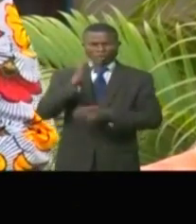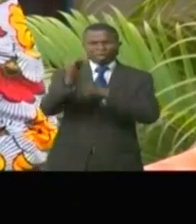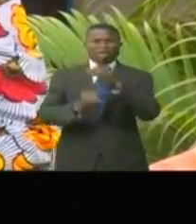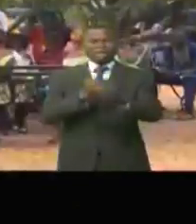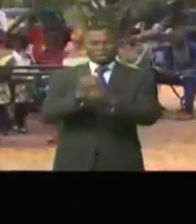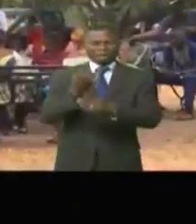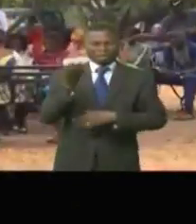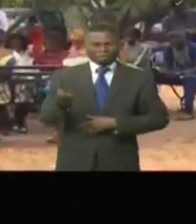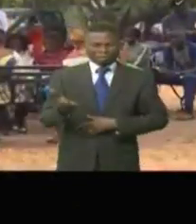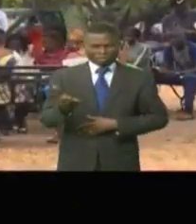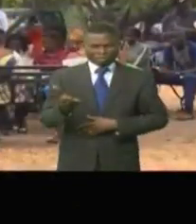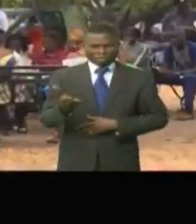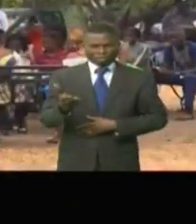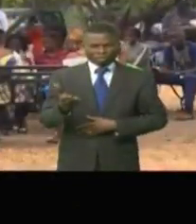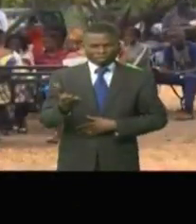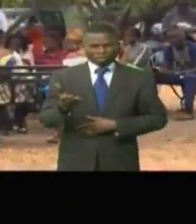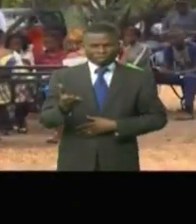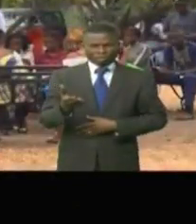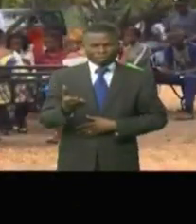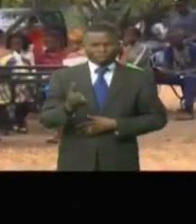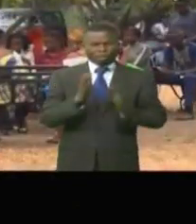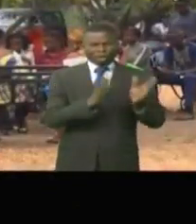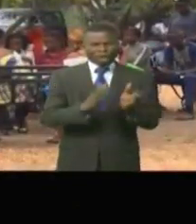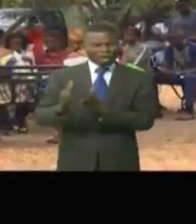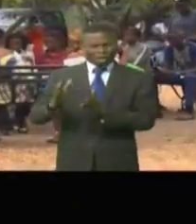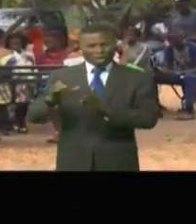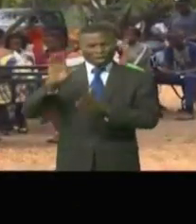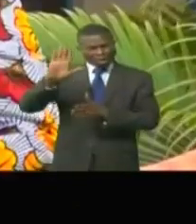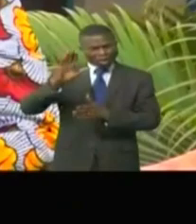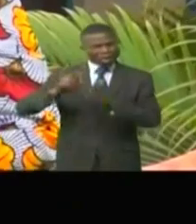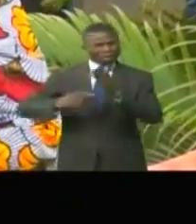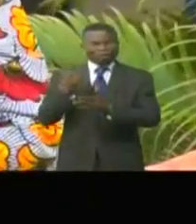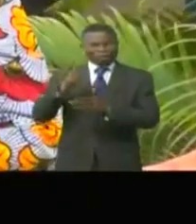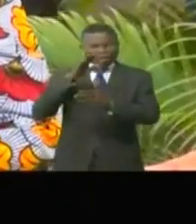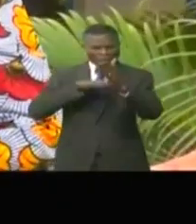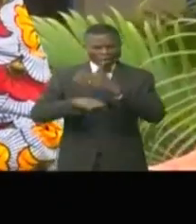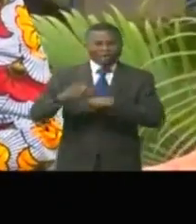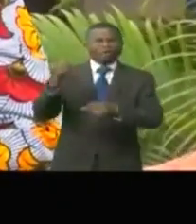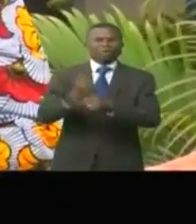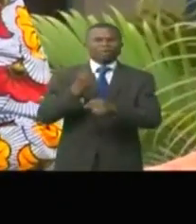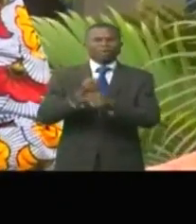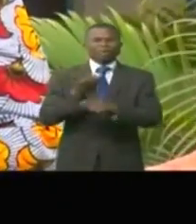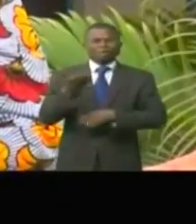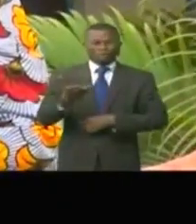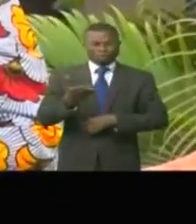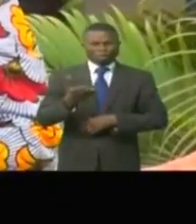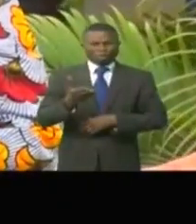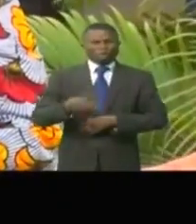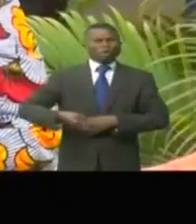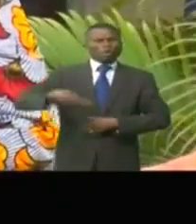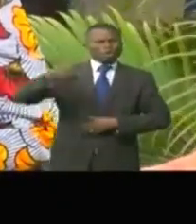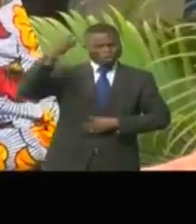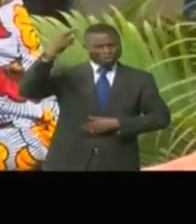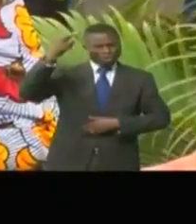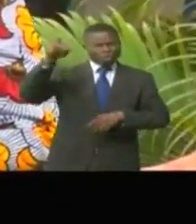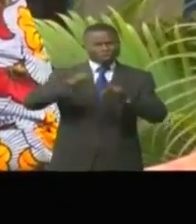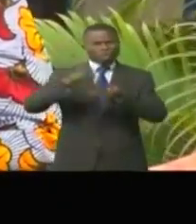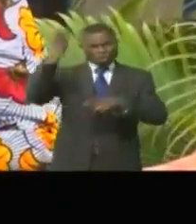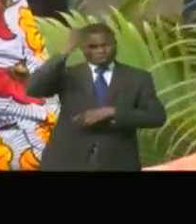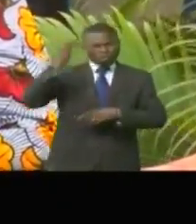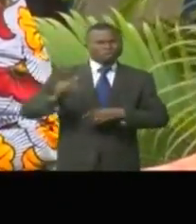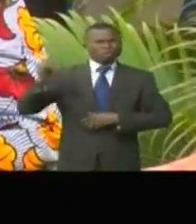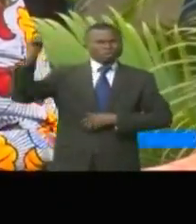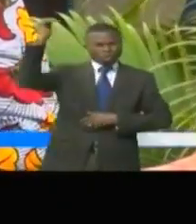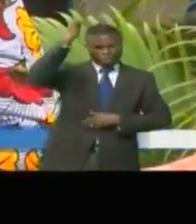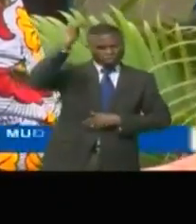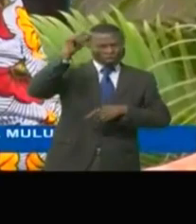International. Donc, ils seront préparés directement à embrasser un métier à un haut niveau, au niveau supérieur